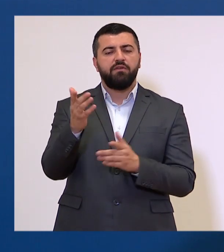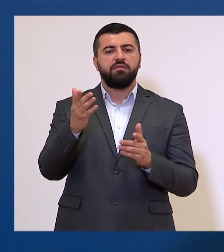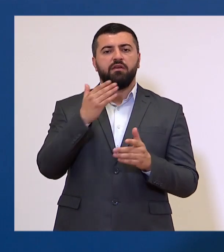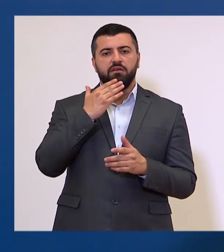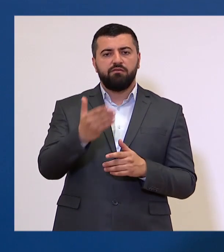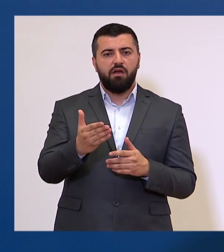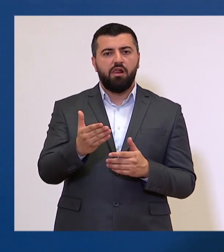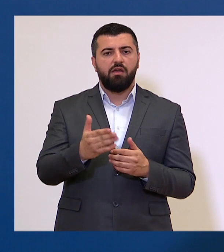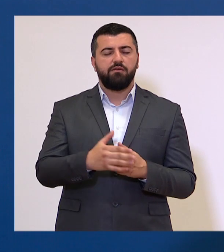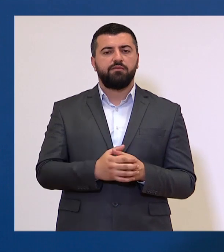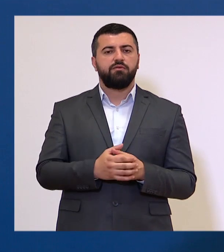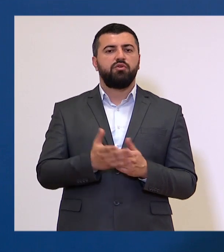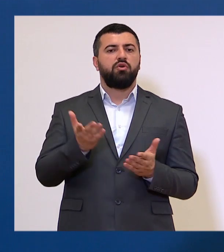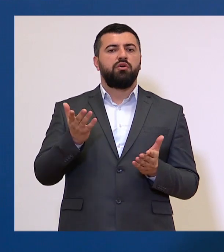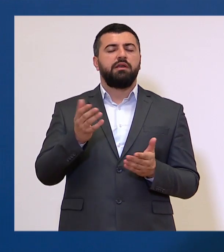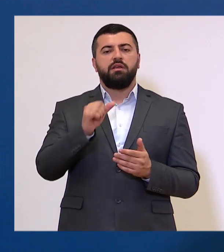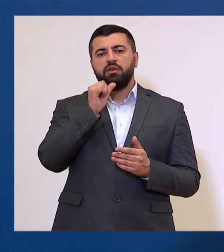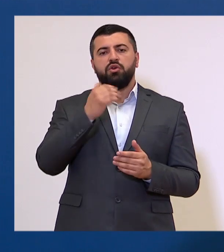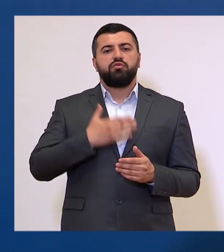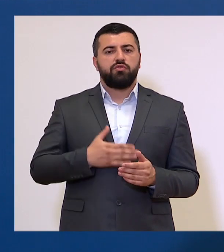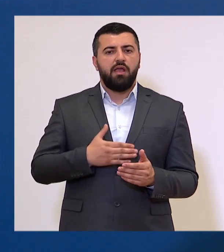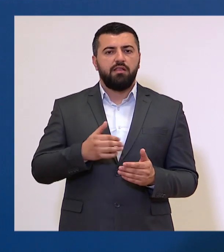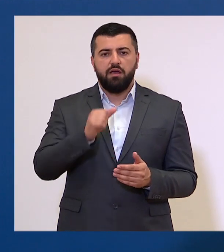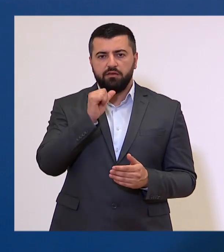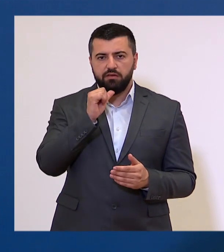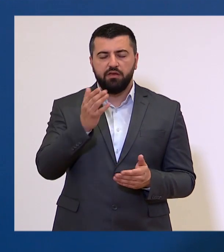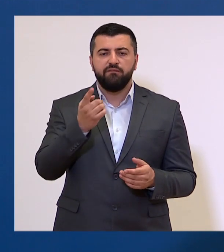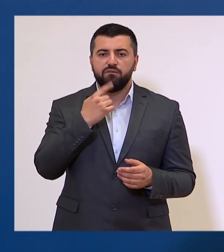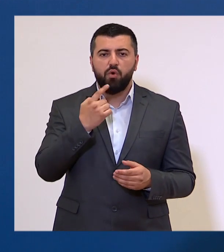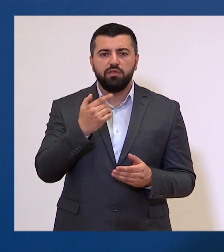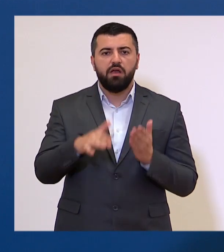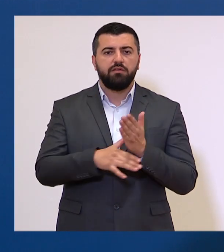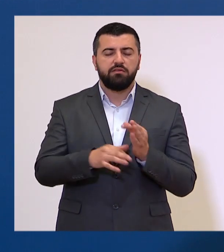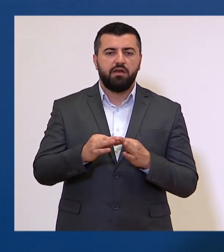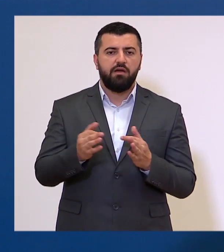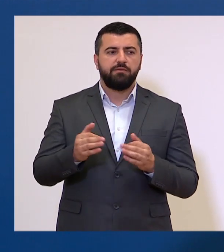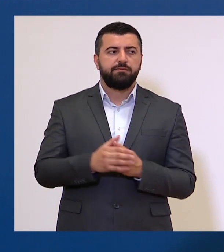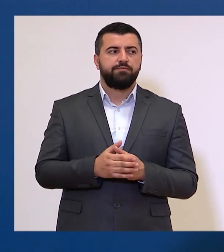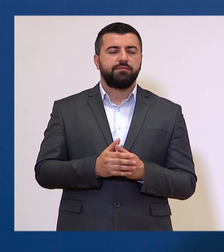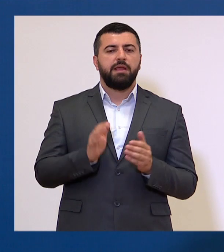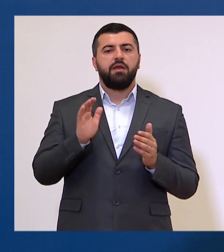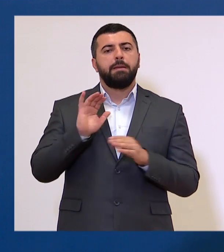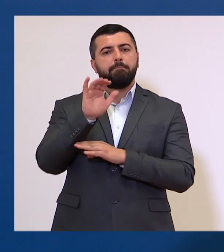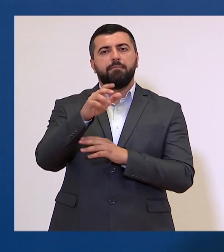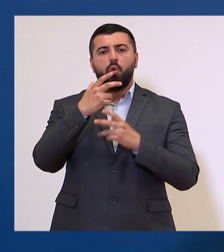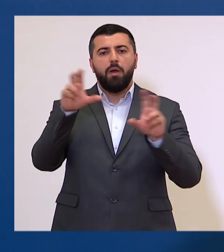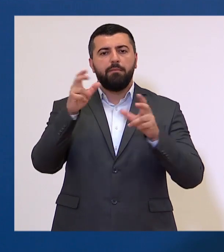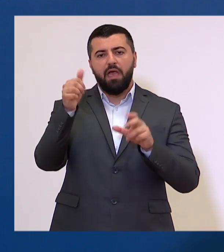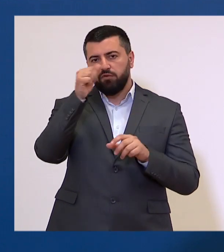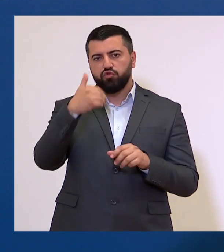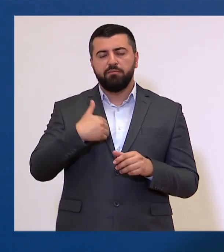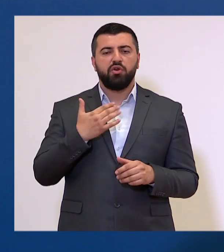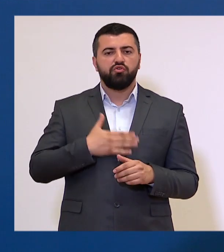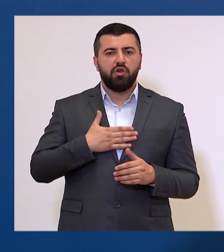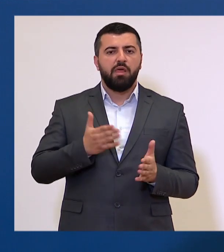zavidnu moć i želju i volju da prenose ono što mi